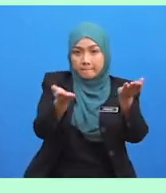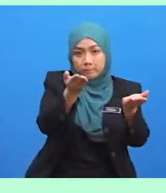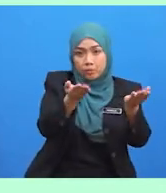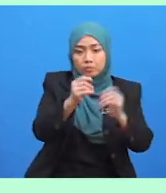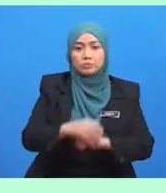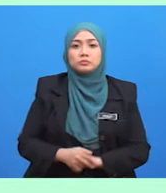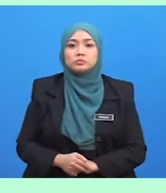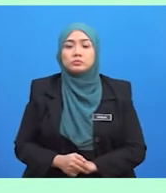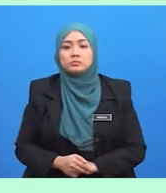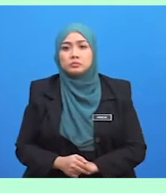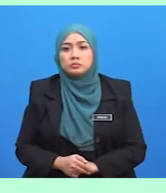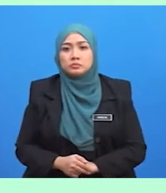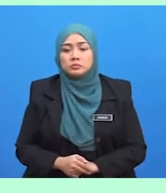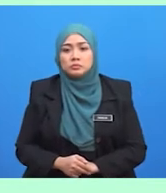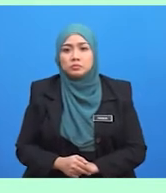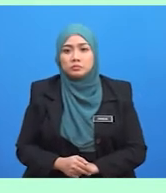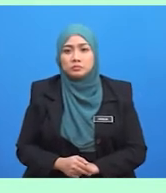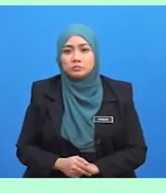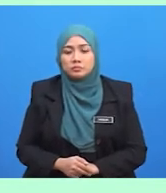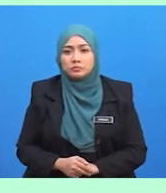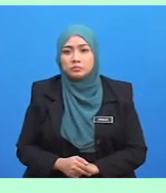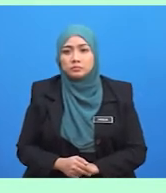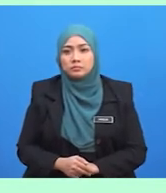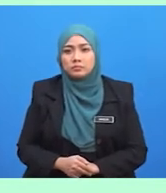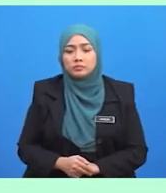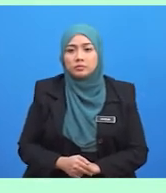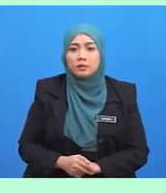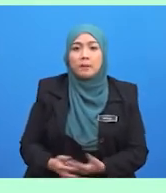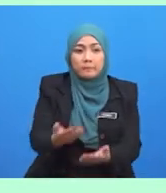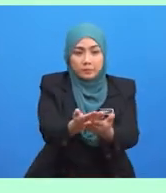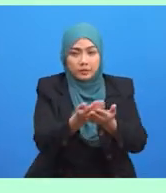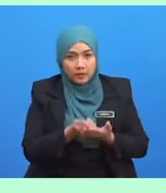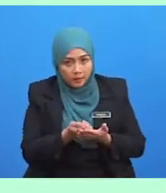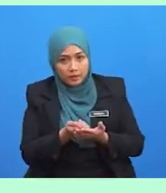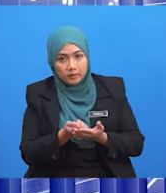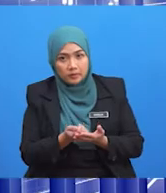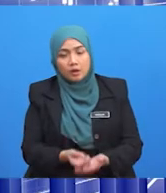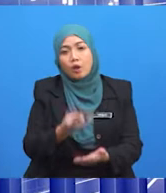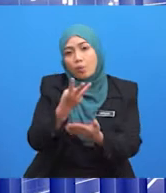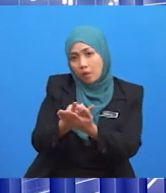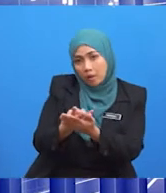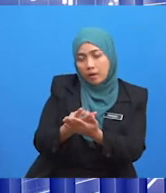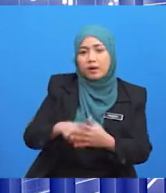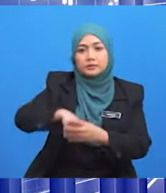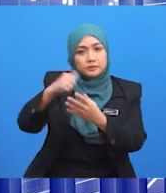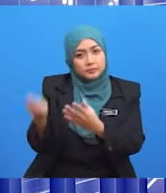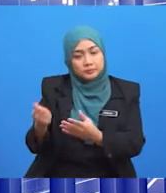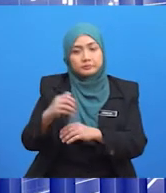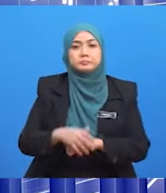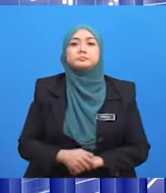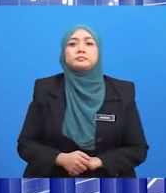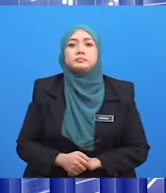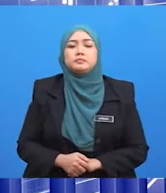ditentukan oleh permintaan dan penawaran terhadap pertukaran asing. Jika